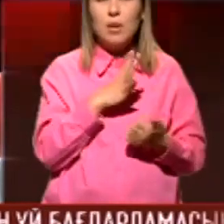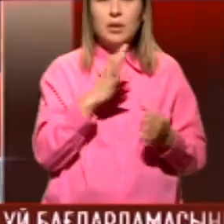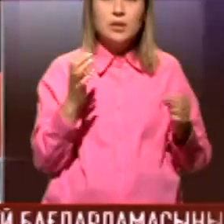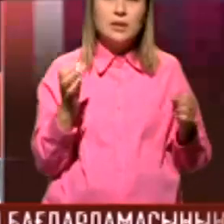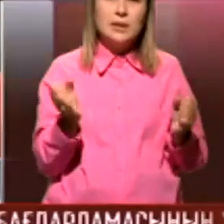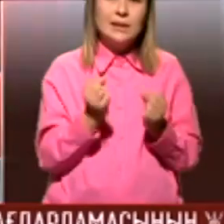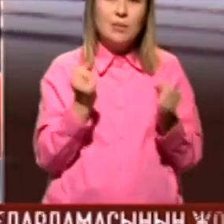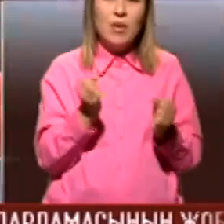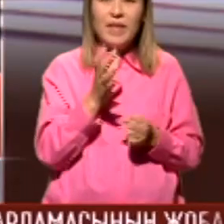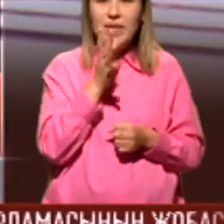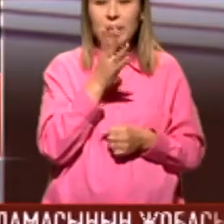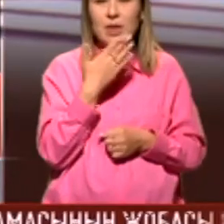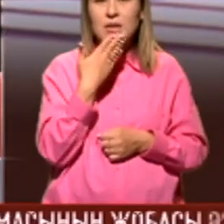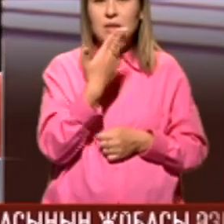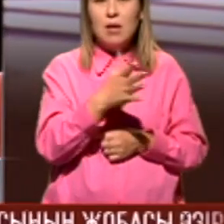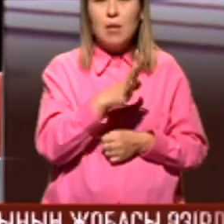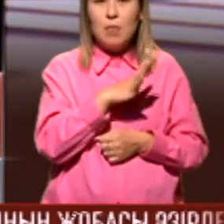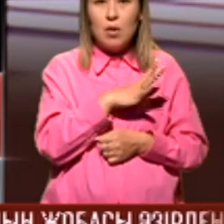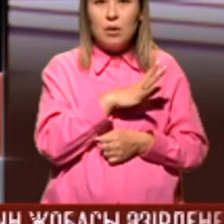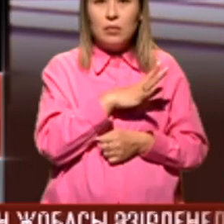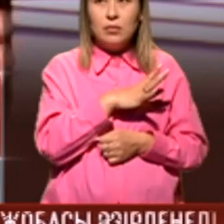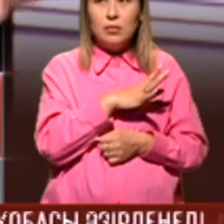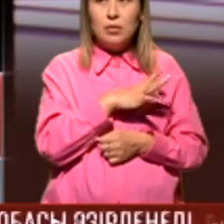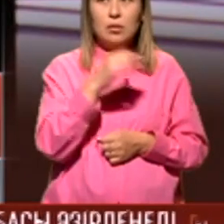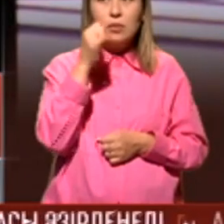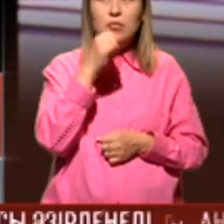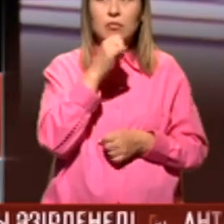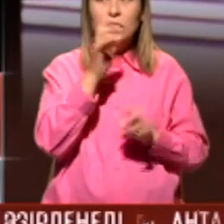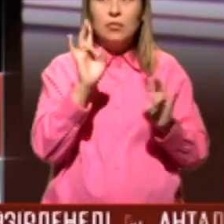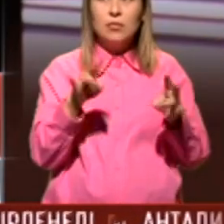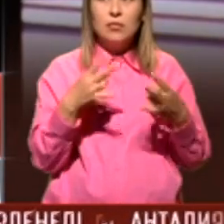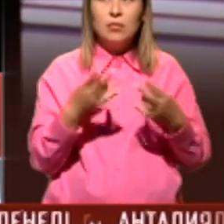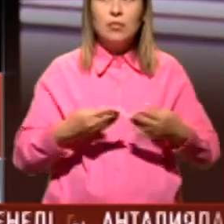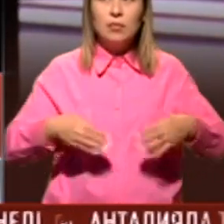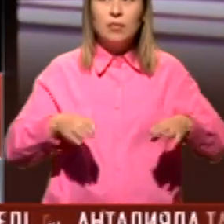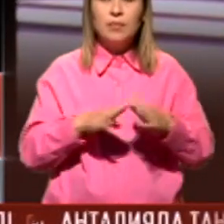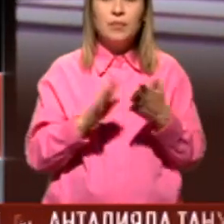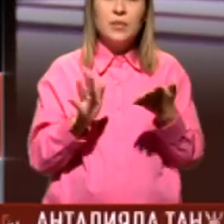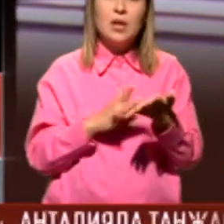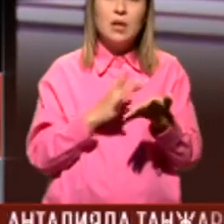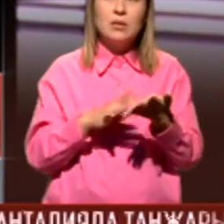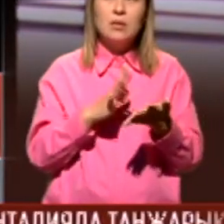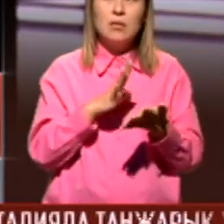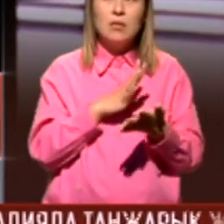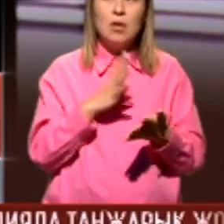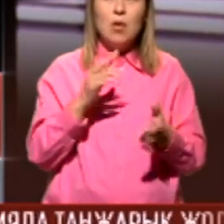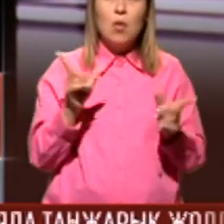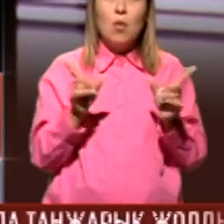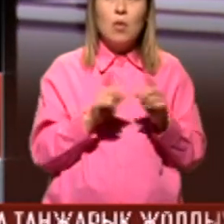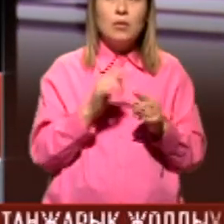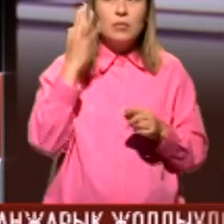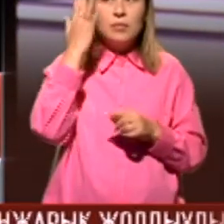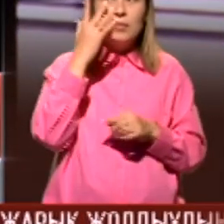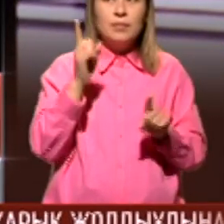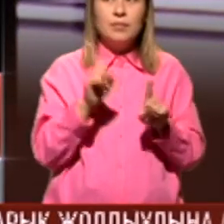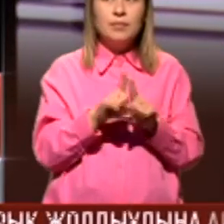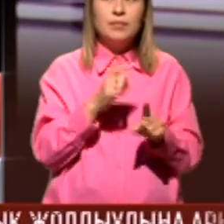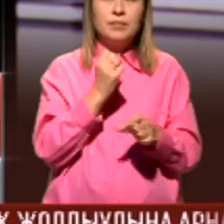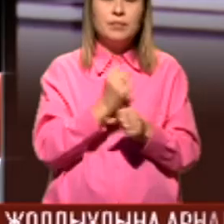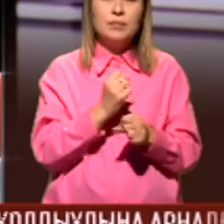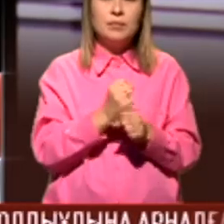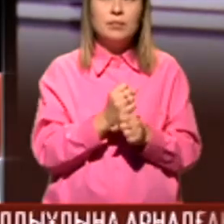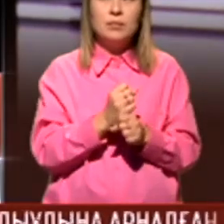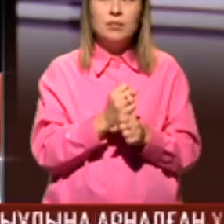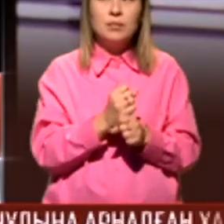Ruslan Mırza'dan sütüp edim. Мен жоқ құпия болмасын, газеткеде шықты сұхбаты. Қос мақсаттағы сондай дүниелерді жасап жатырмыз